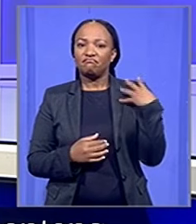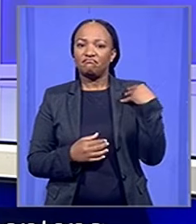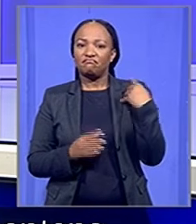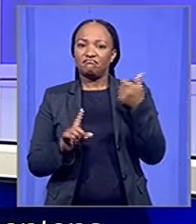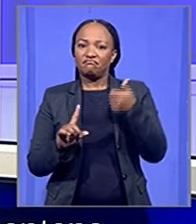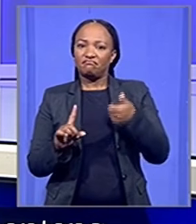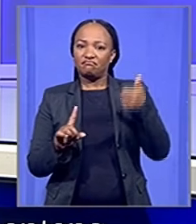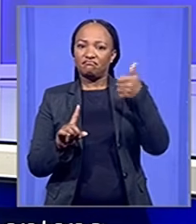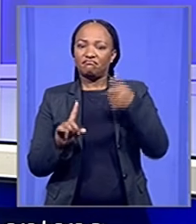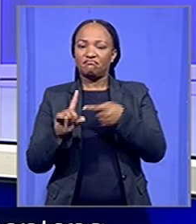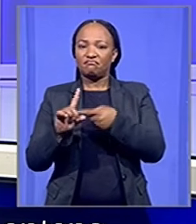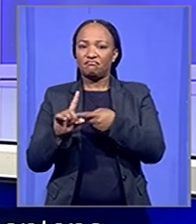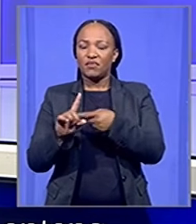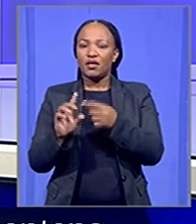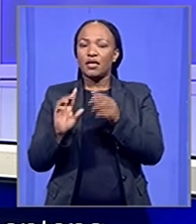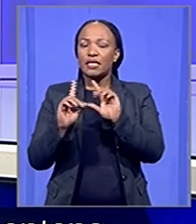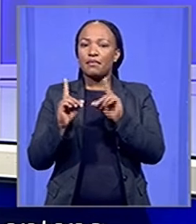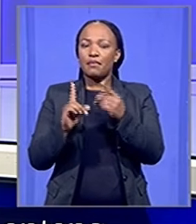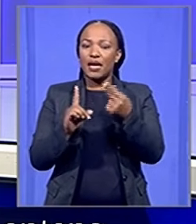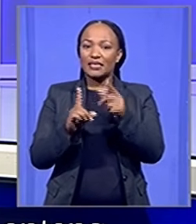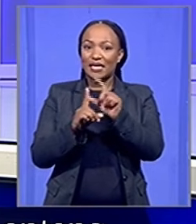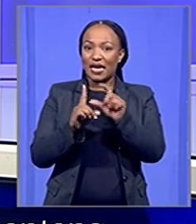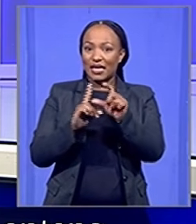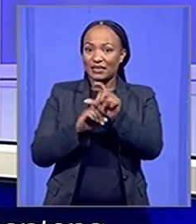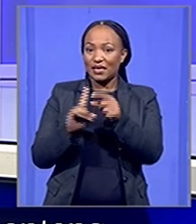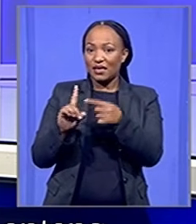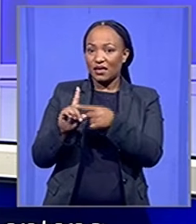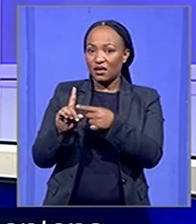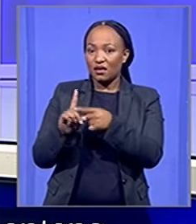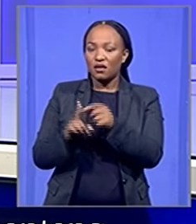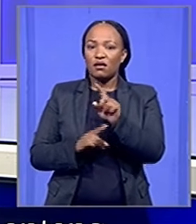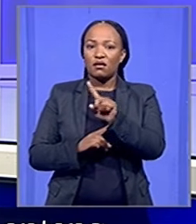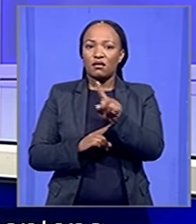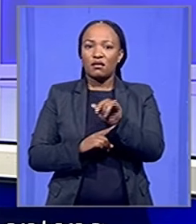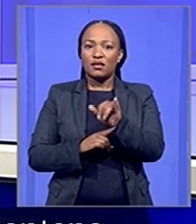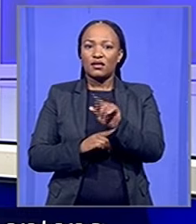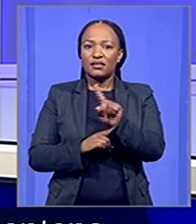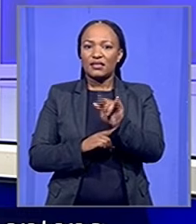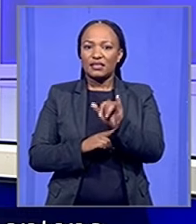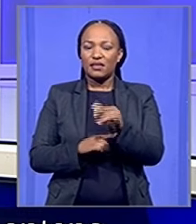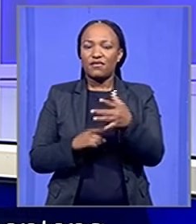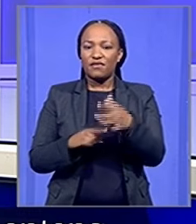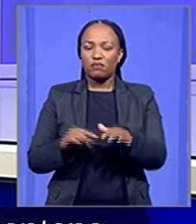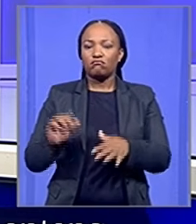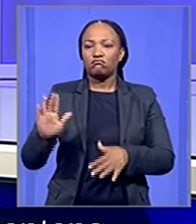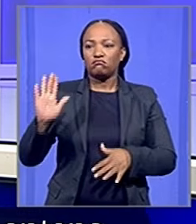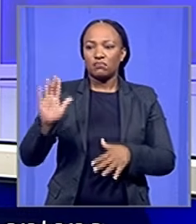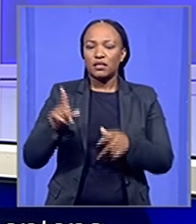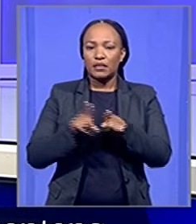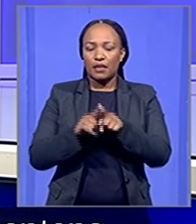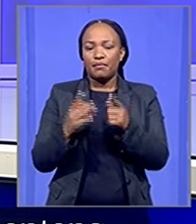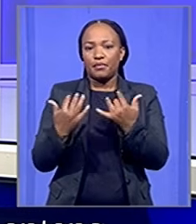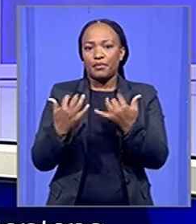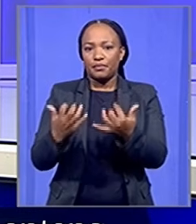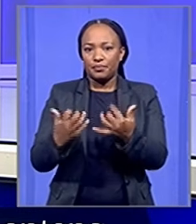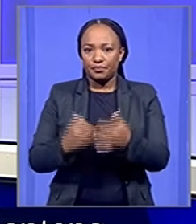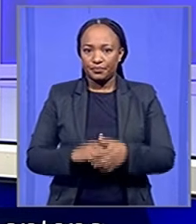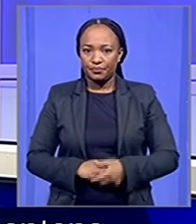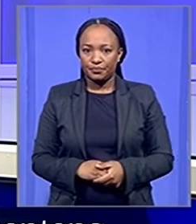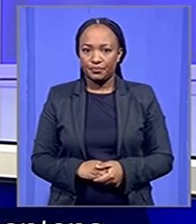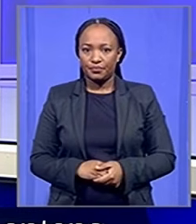la dipapadi bonono le botjhaba Zizi Kodwa le lona le nkisitswe kano jwalo ka setho sa parlamente.